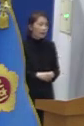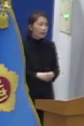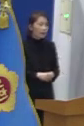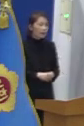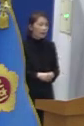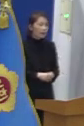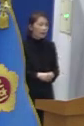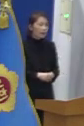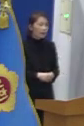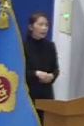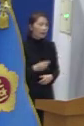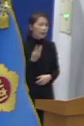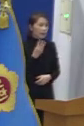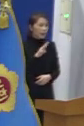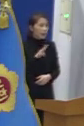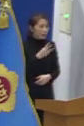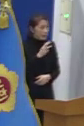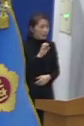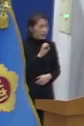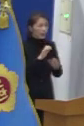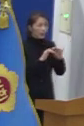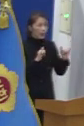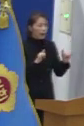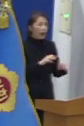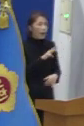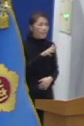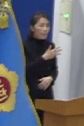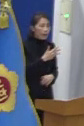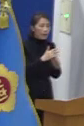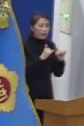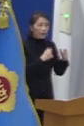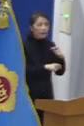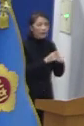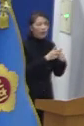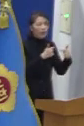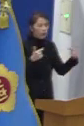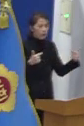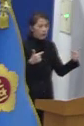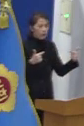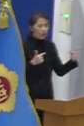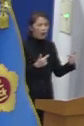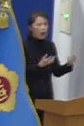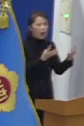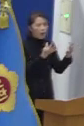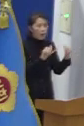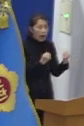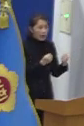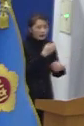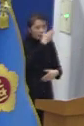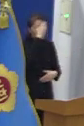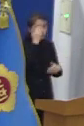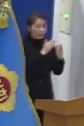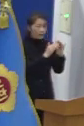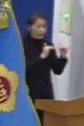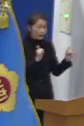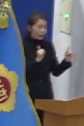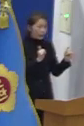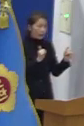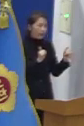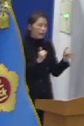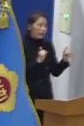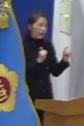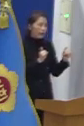330명, 청년 대비원은 800명으로 확대합니다. 더 많은 청년에게 기회